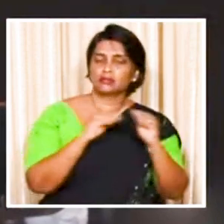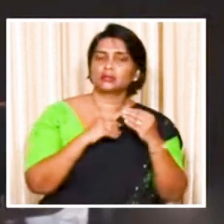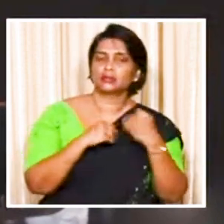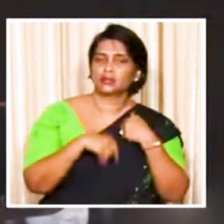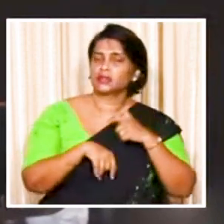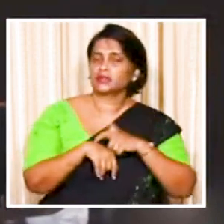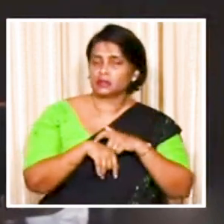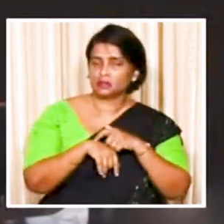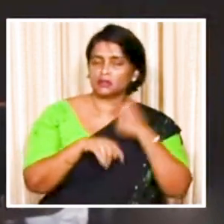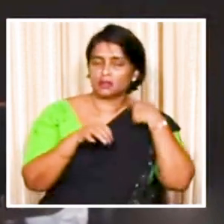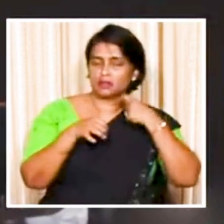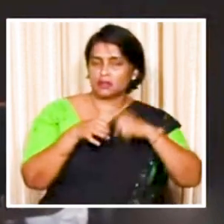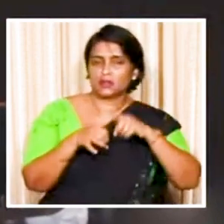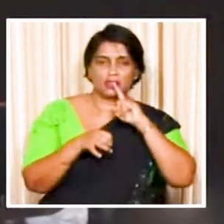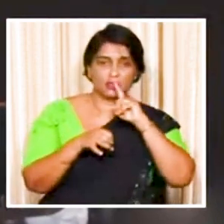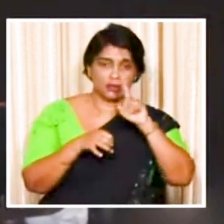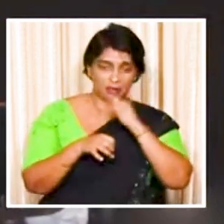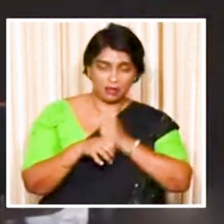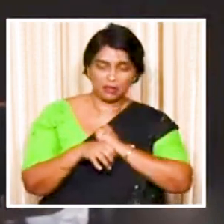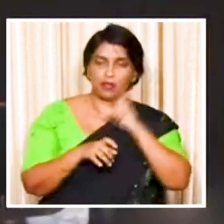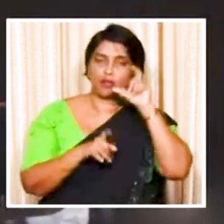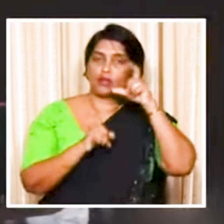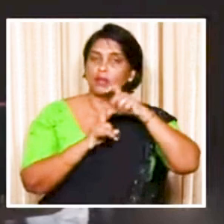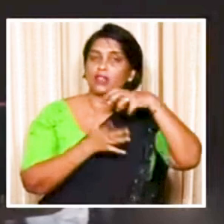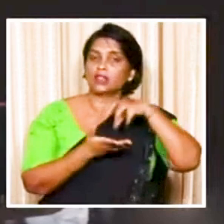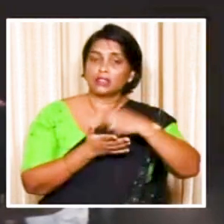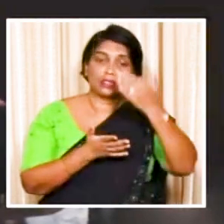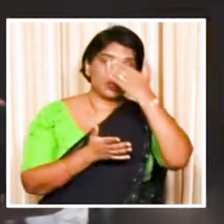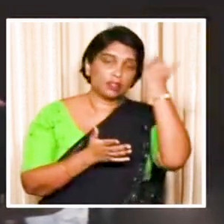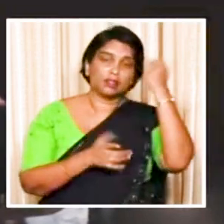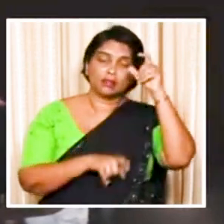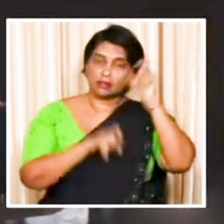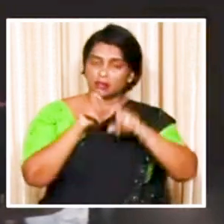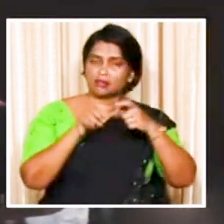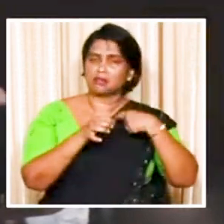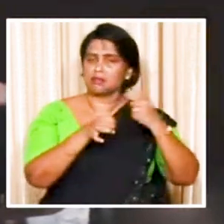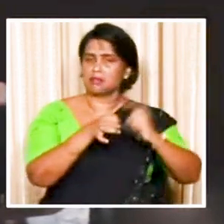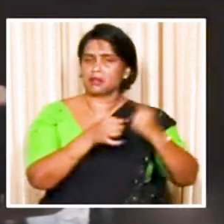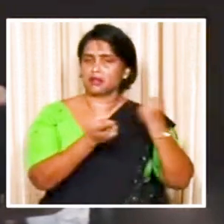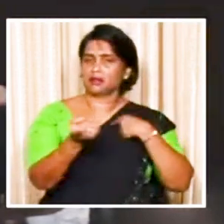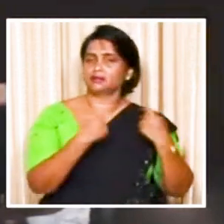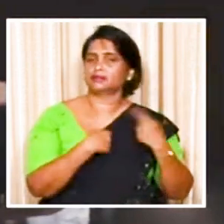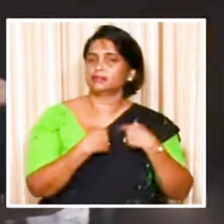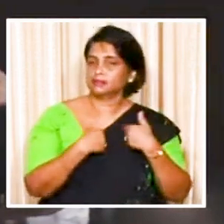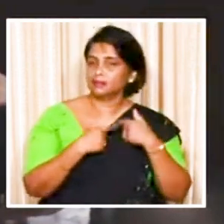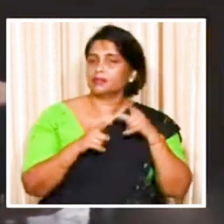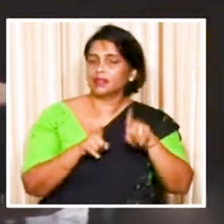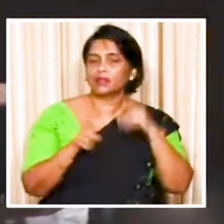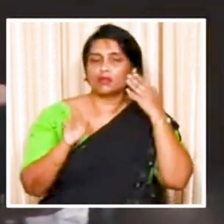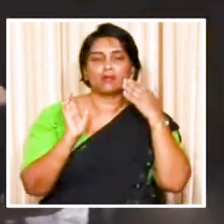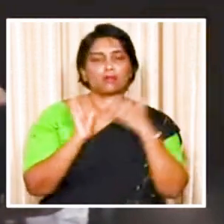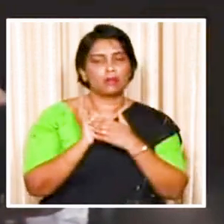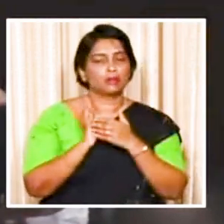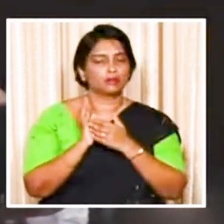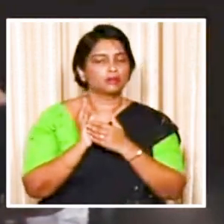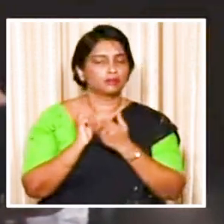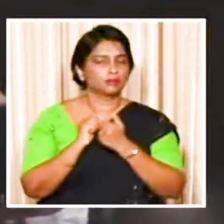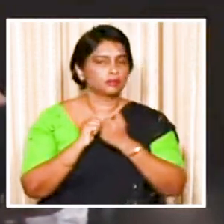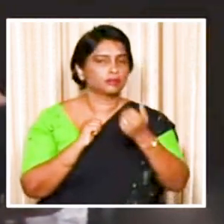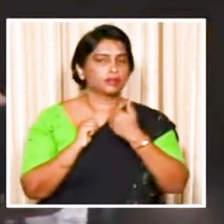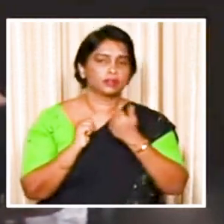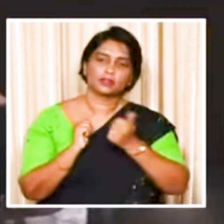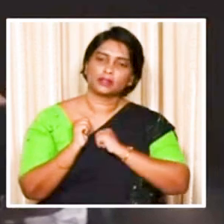மையப்படுத்திய தமிழர்கள் தந்த கோரிக்கைகளையும் நான் சார்பாக இந்த கோரிக்கை உங்களிடம் முன்வைக்கப்படுகிறது. அதே நேரம் கிளிநொச்சி மாவட்டத்திலே